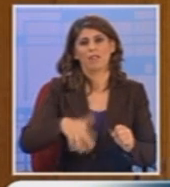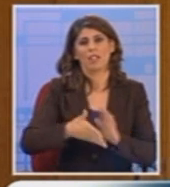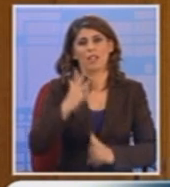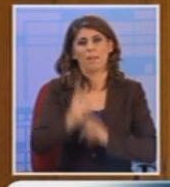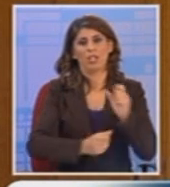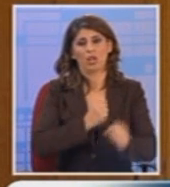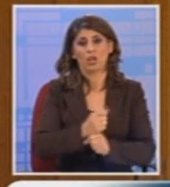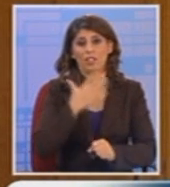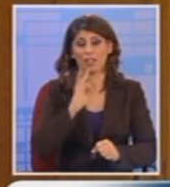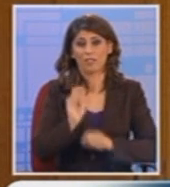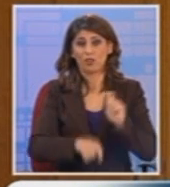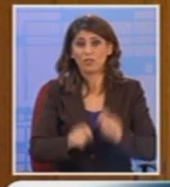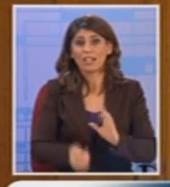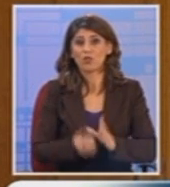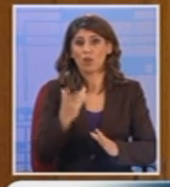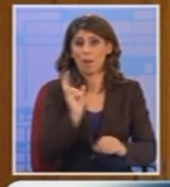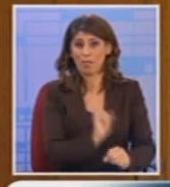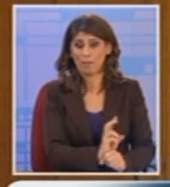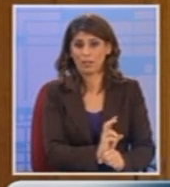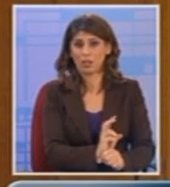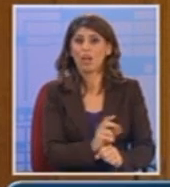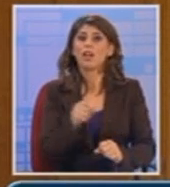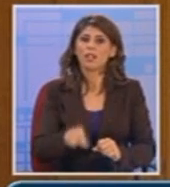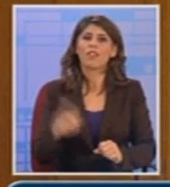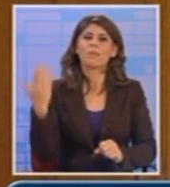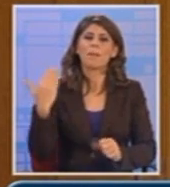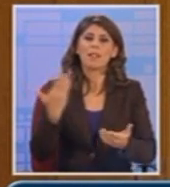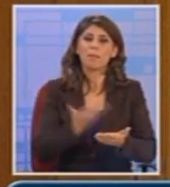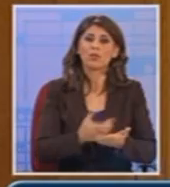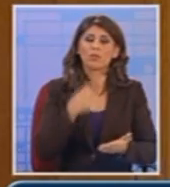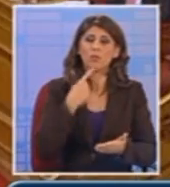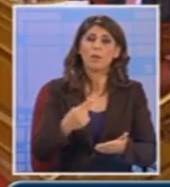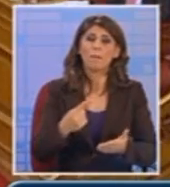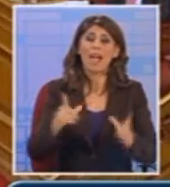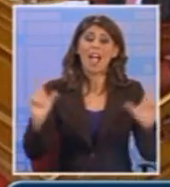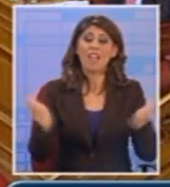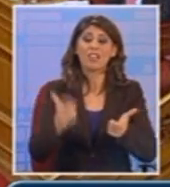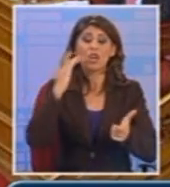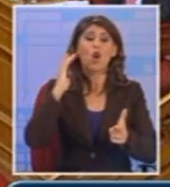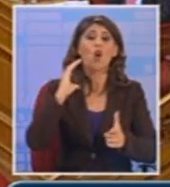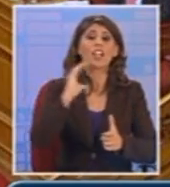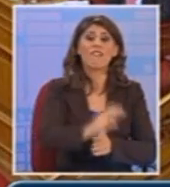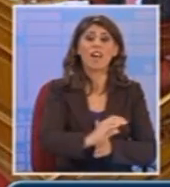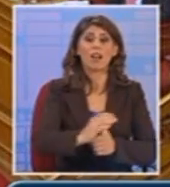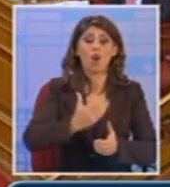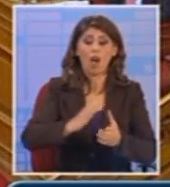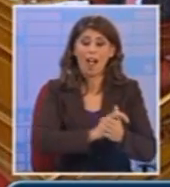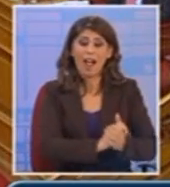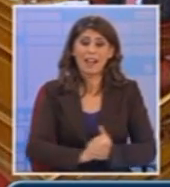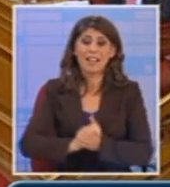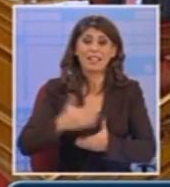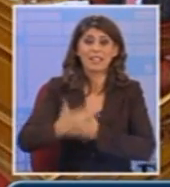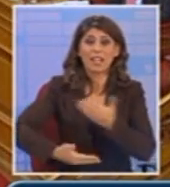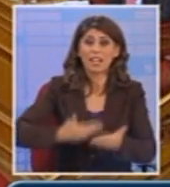χρόνια. Άρα το δημιουργεί στο νέο αποθεματικό. Και εδώ είναι μια παλιά πρόταση που λέμε εθνικό κεφάλαιο αλληλεγγύης των γενεών και τα συναφή